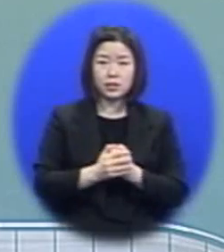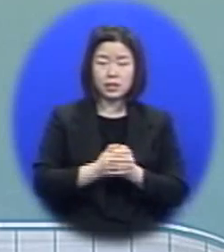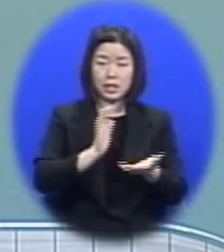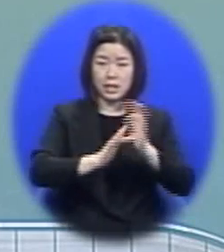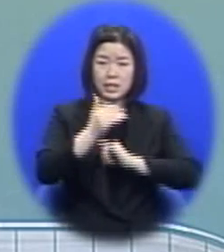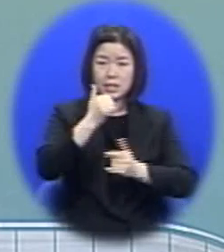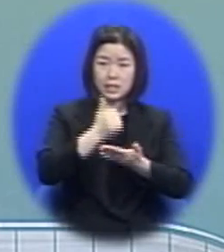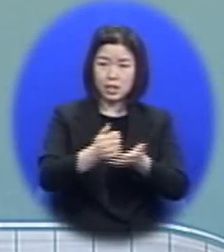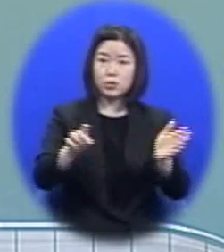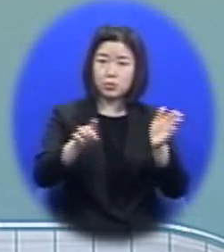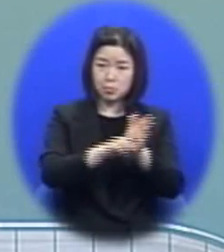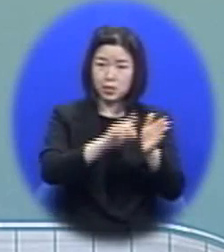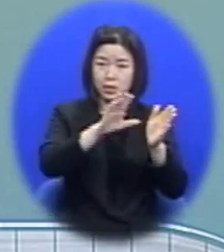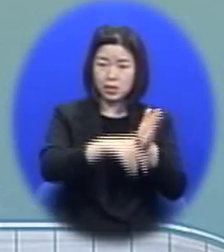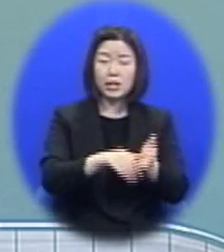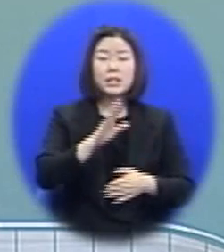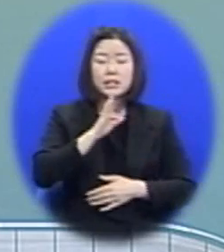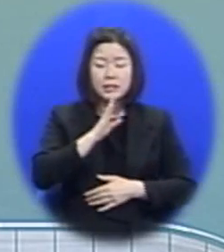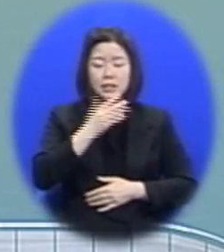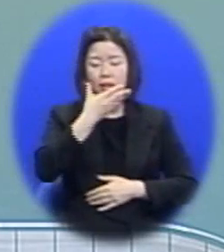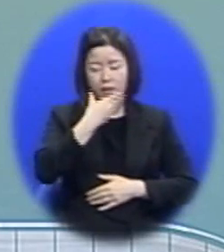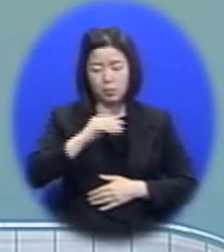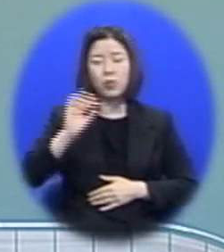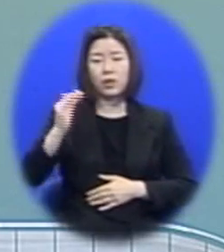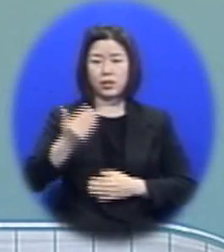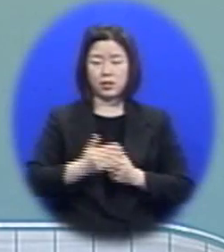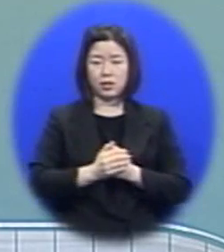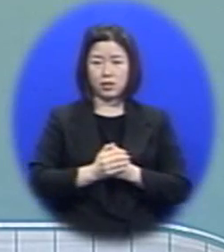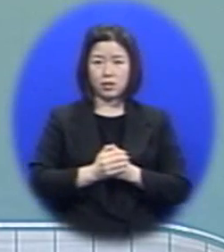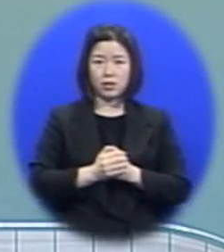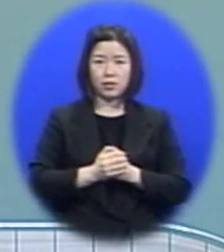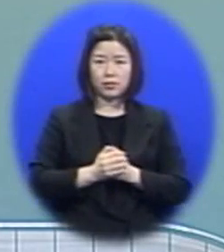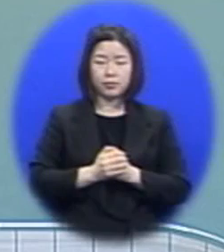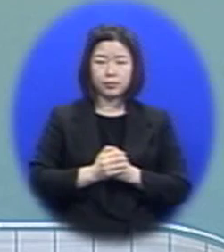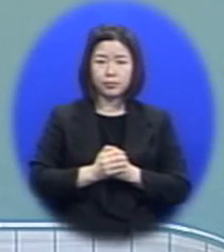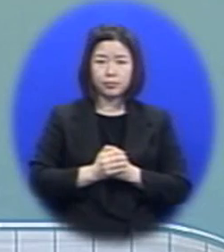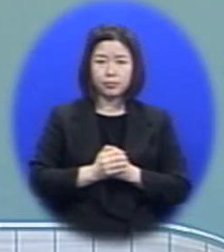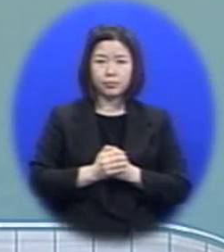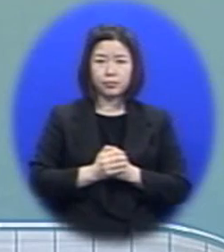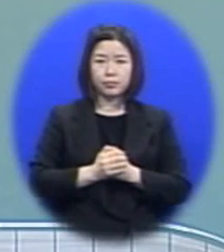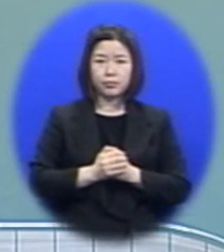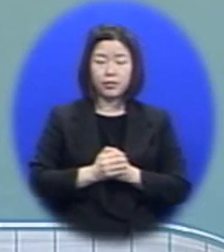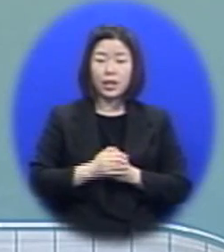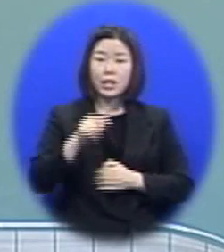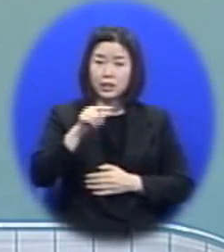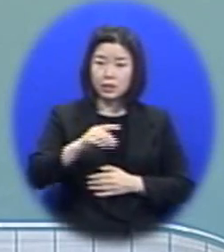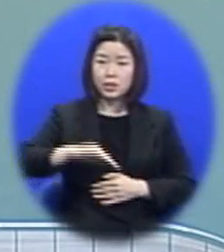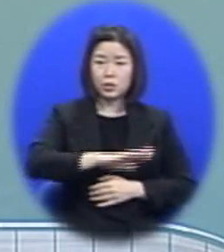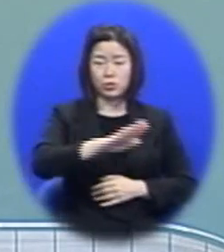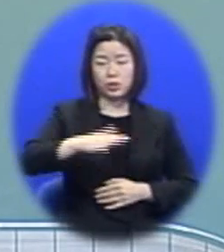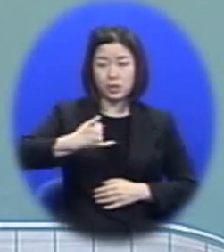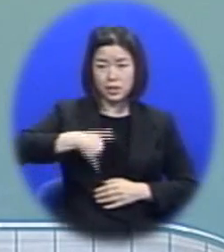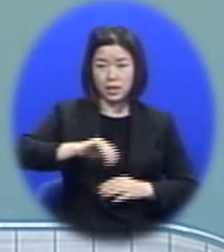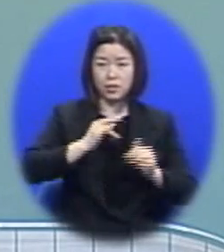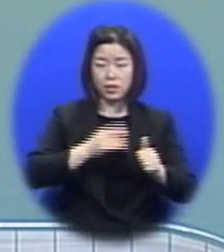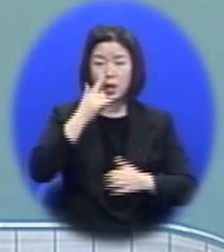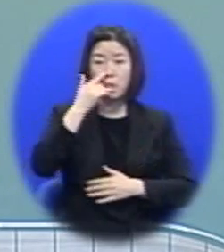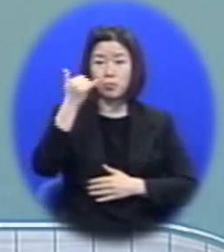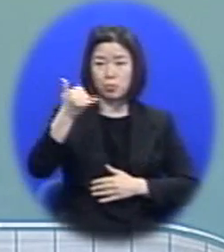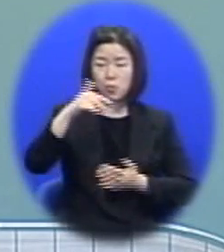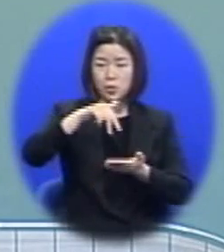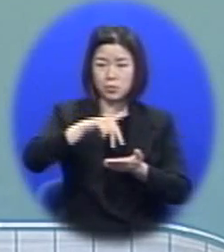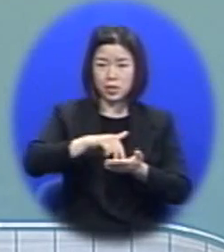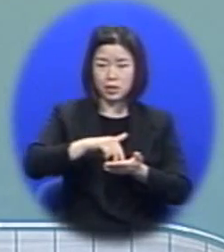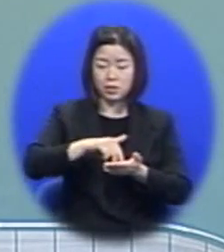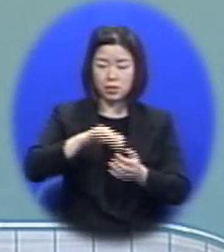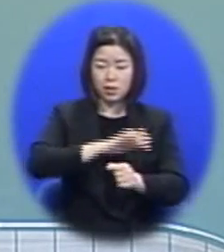예수 믿으시면 진짜 행복하셔야 된다는 것입니다 아멘 그것이 우리 자녀들에게 부모로서 해줄 수 있는